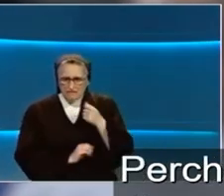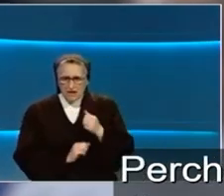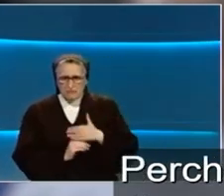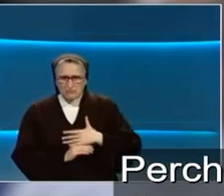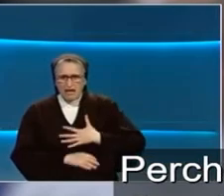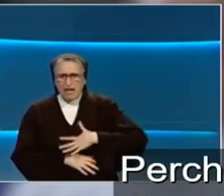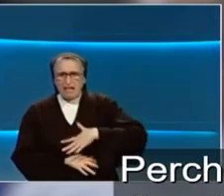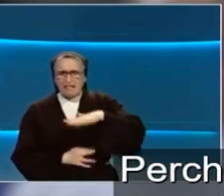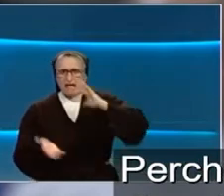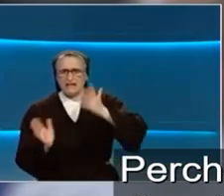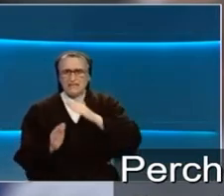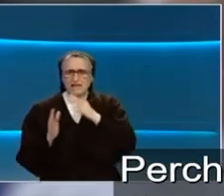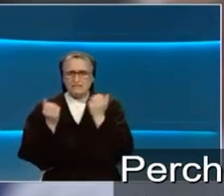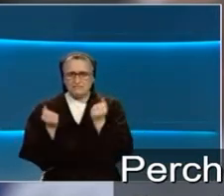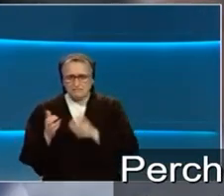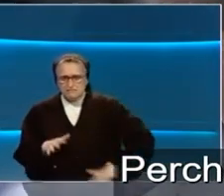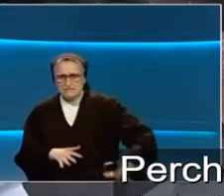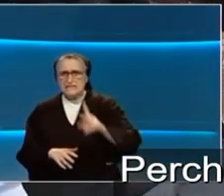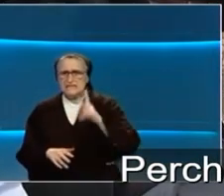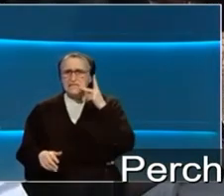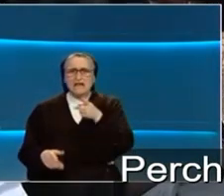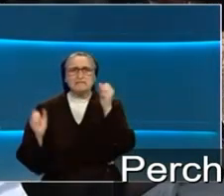straniera?